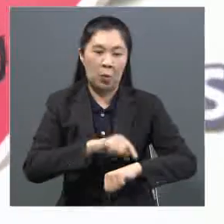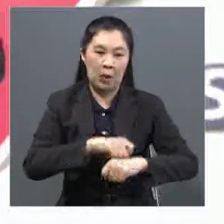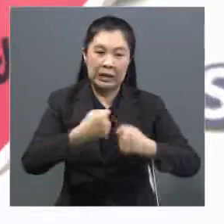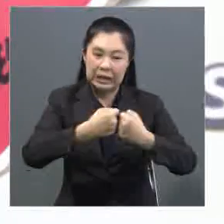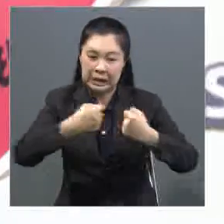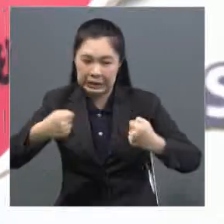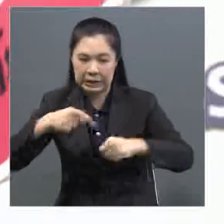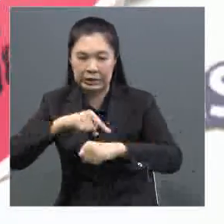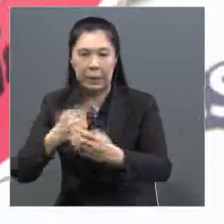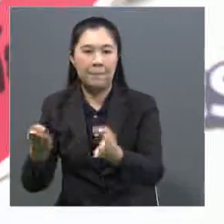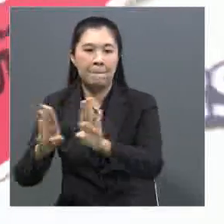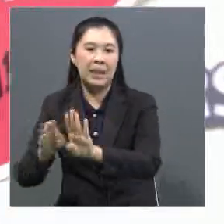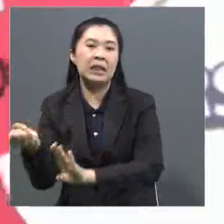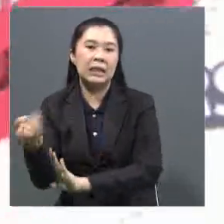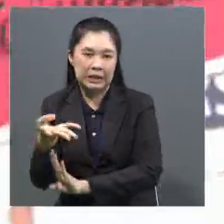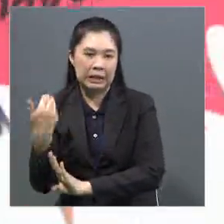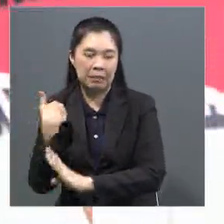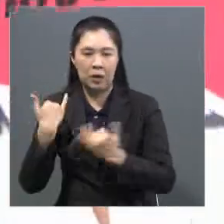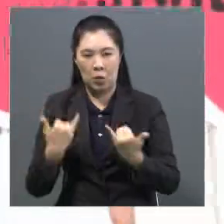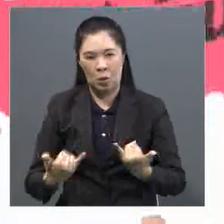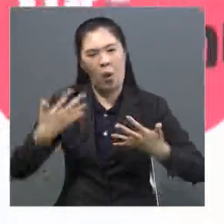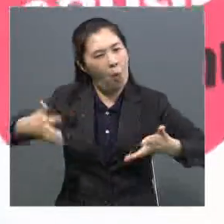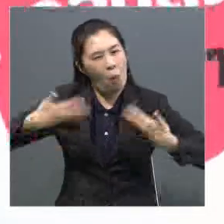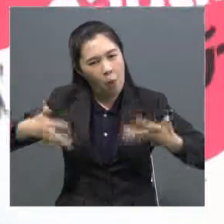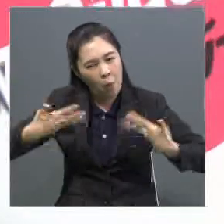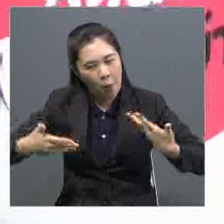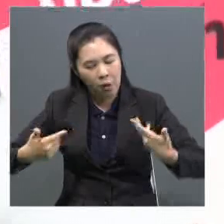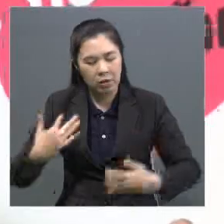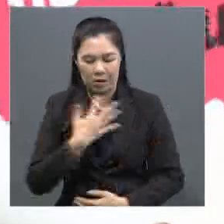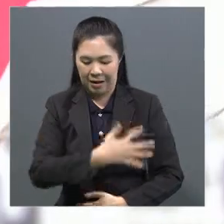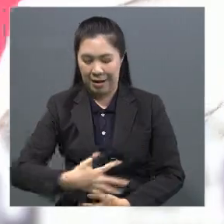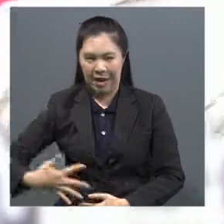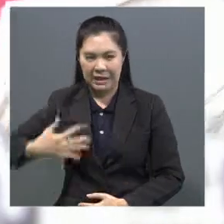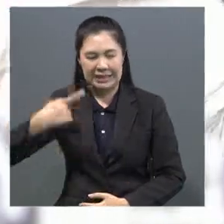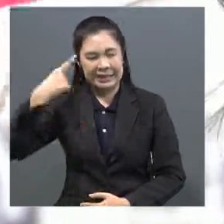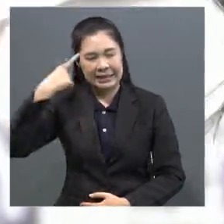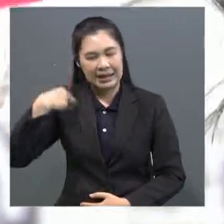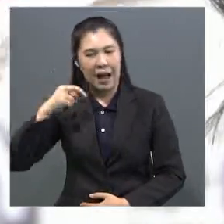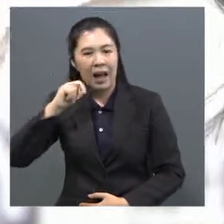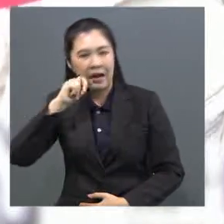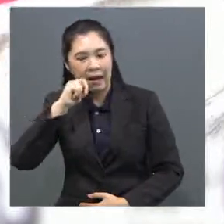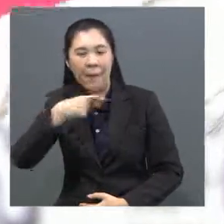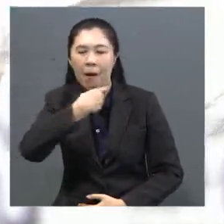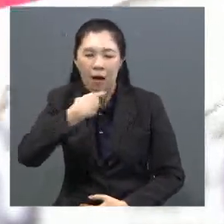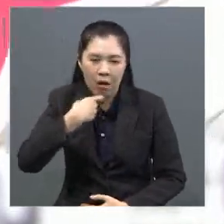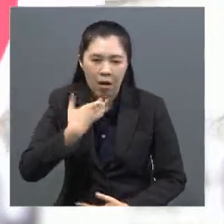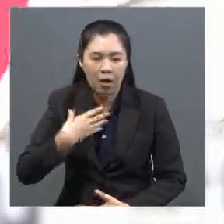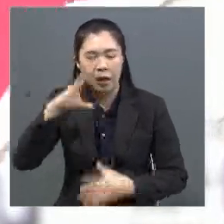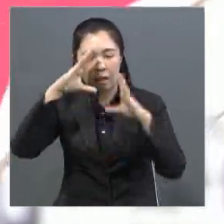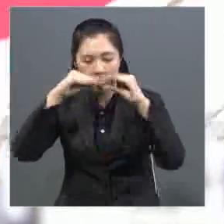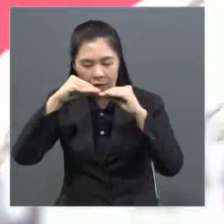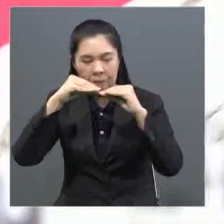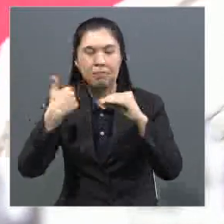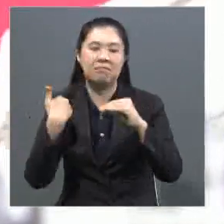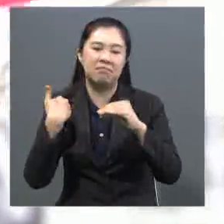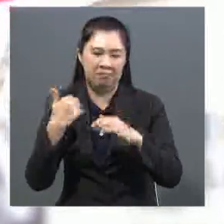ผับเป็น 4:00นประกอบกับปีนี้อากาศร้อนจักเพราะฉะนั้นสภาพร่างกายฮะมันจะเกิดอาการขาดน้ำเกิดอาการวูบหรือว่าหลับในได้